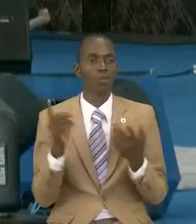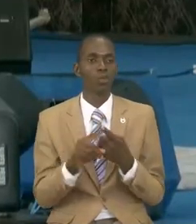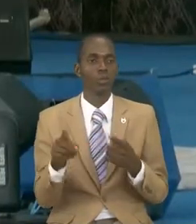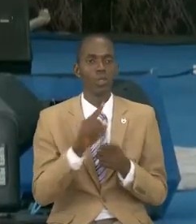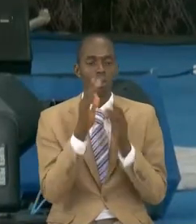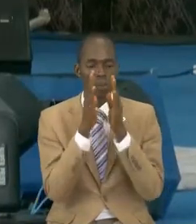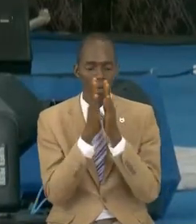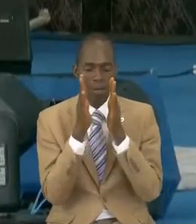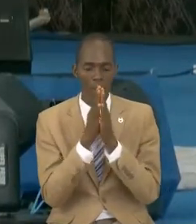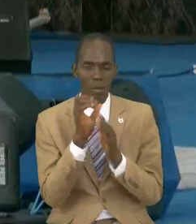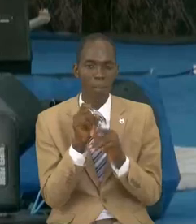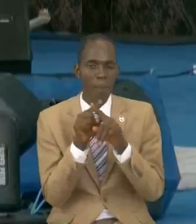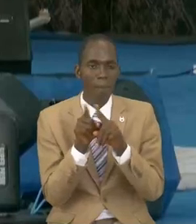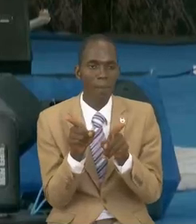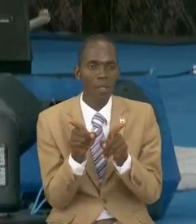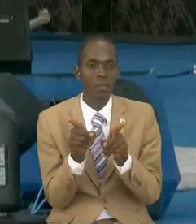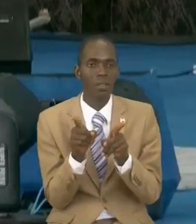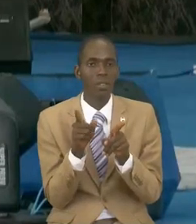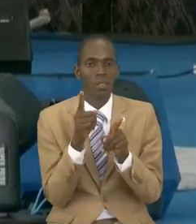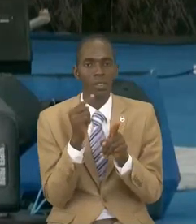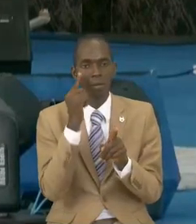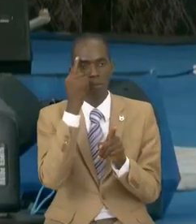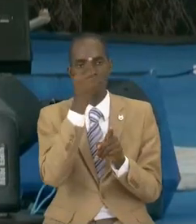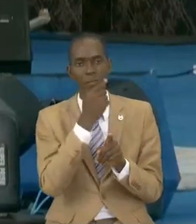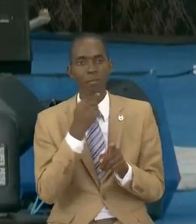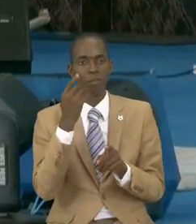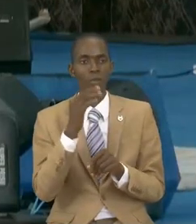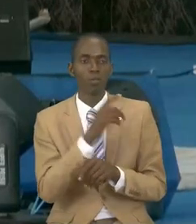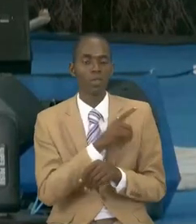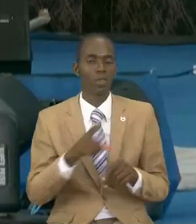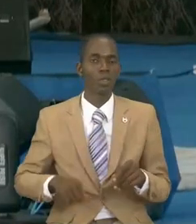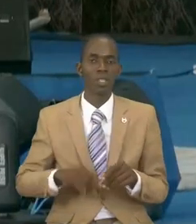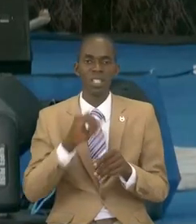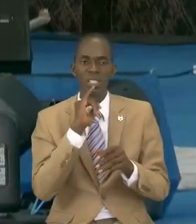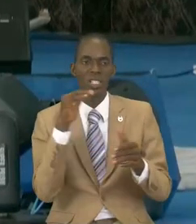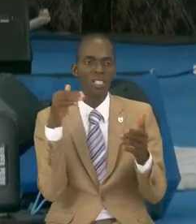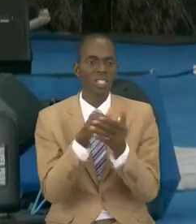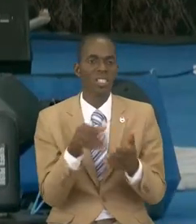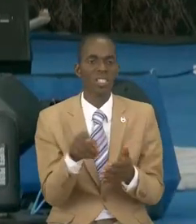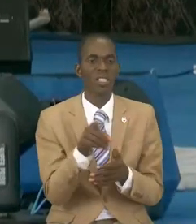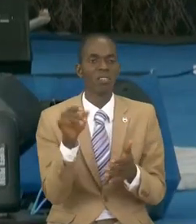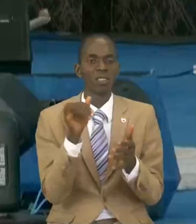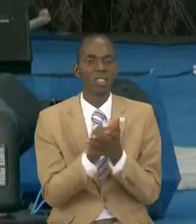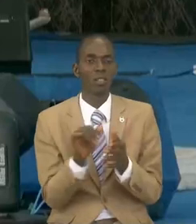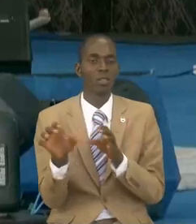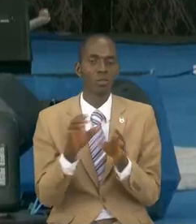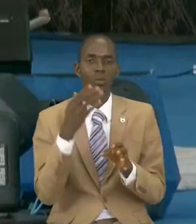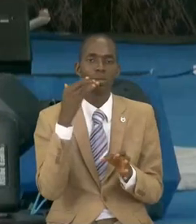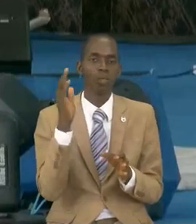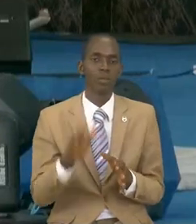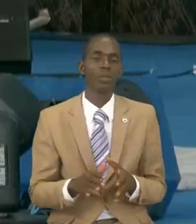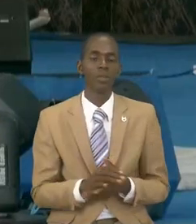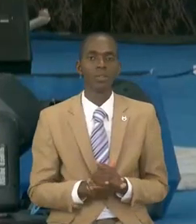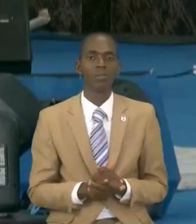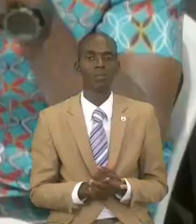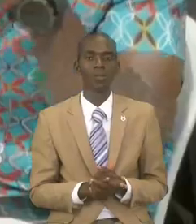à leurs prières. Mais la face du Seigneur est contre ceux qui font